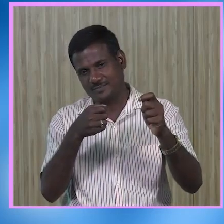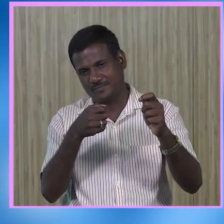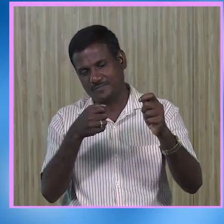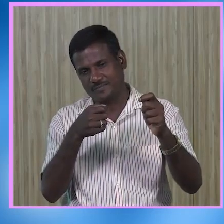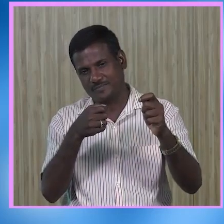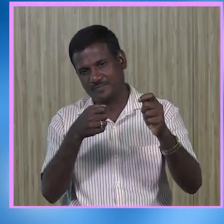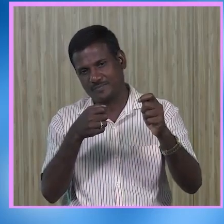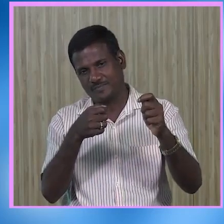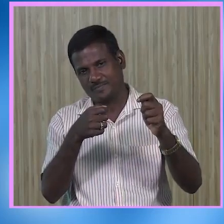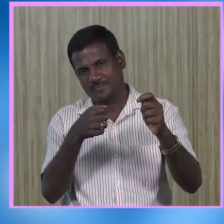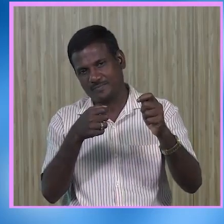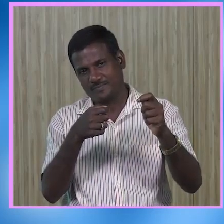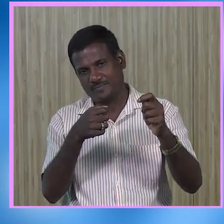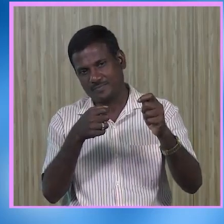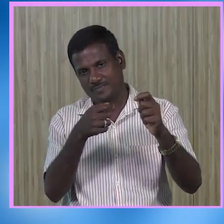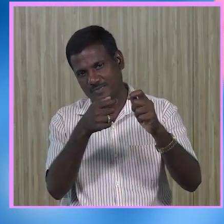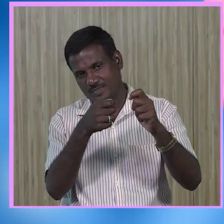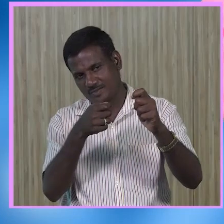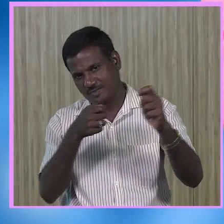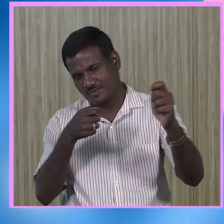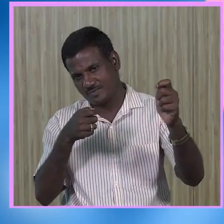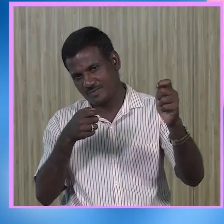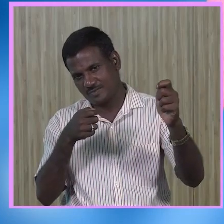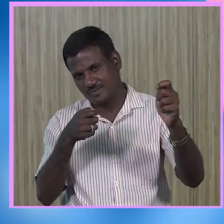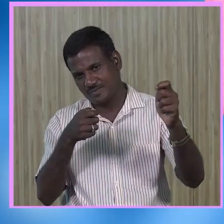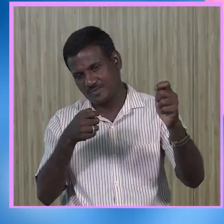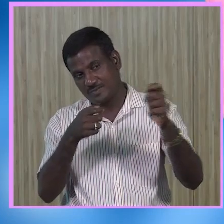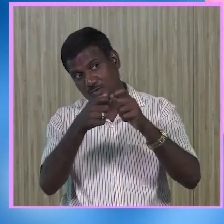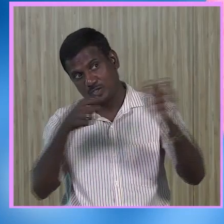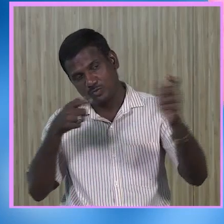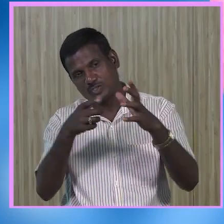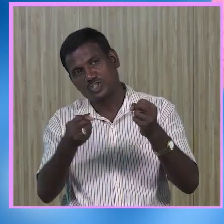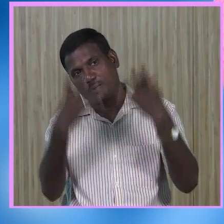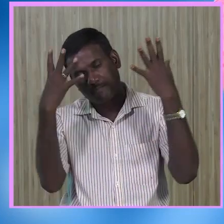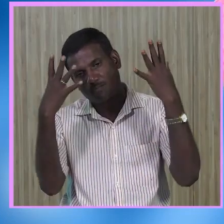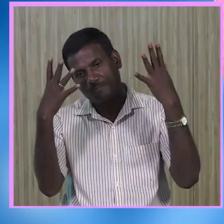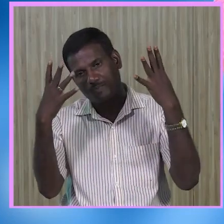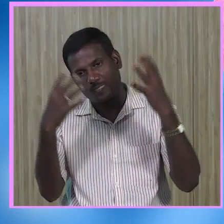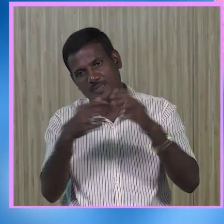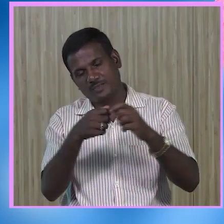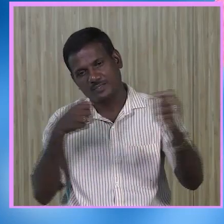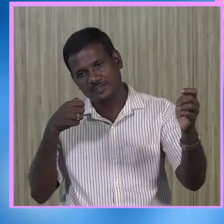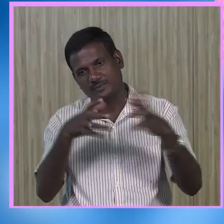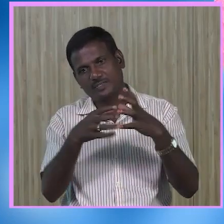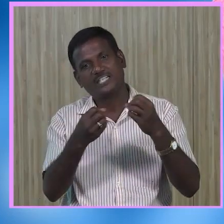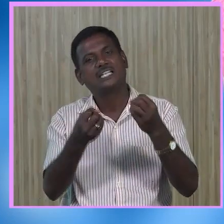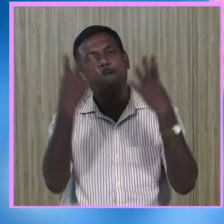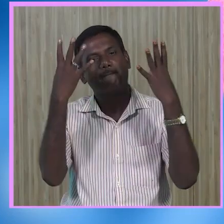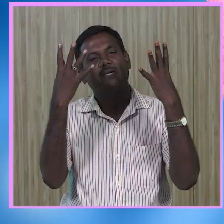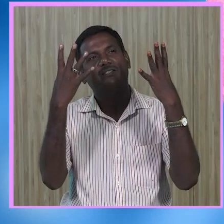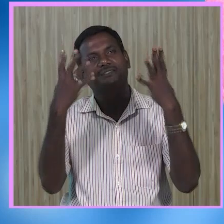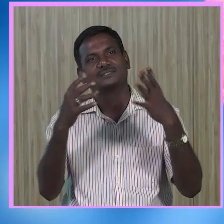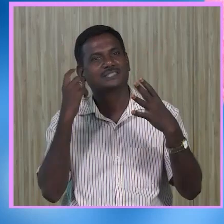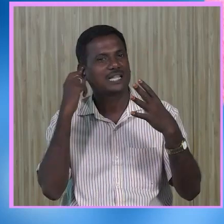இதை என்ன பண்ணுறாங்க, அம்பு எடுத்து இழுத்து விடுவாங்க. இந்த அம்புல வச்சு இழுத்து விடும்போது என்ன ஆகும்,